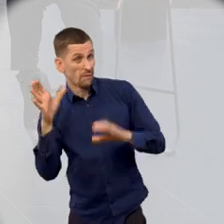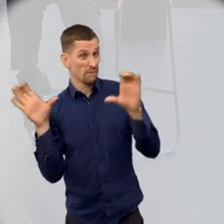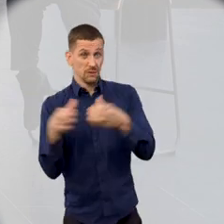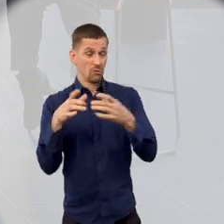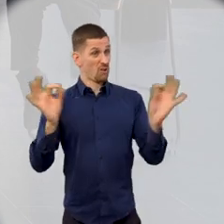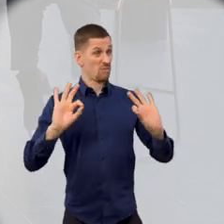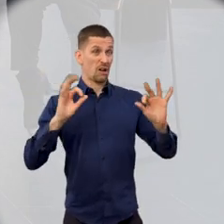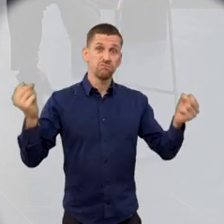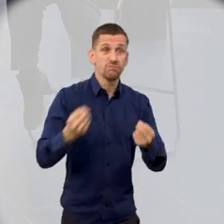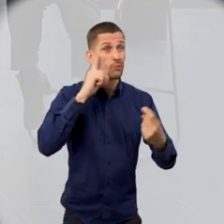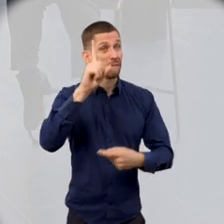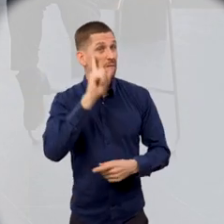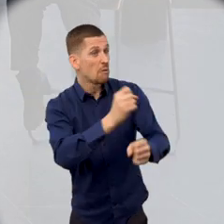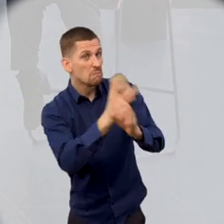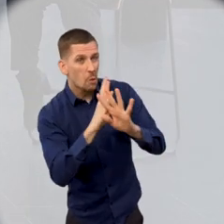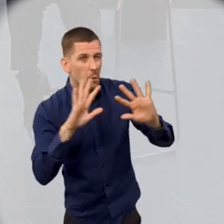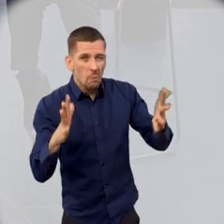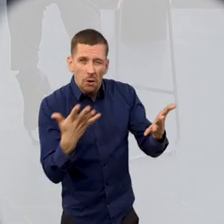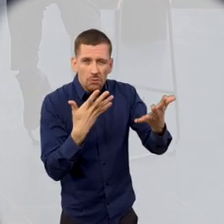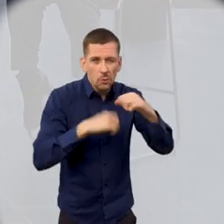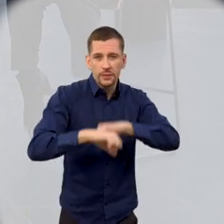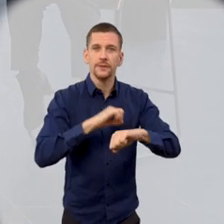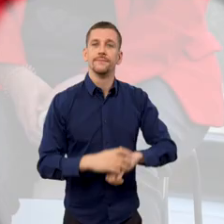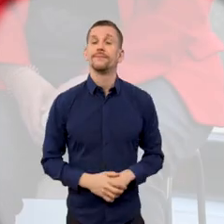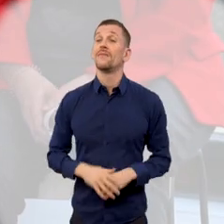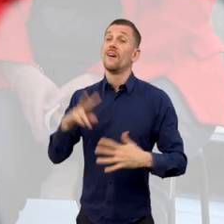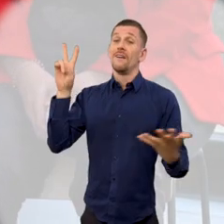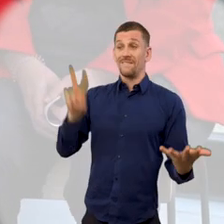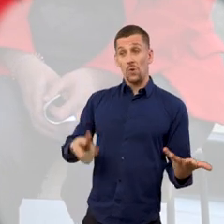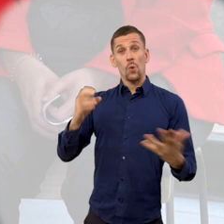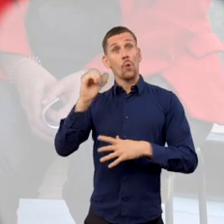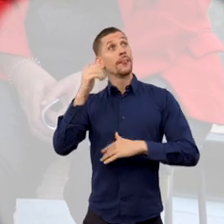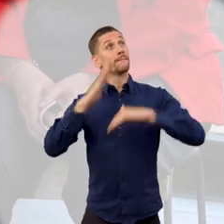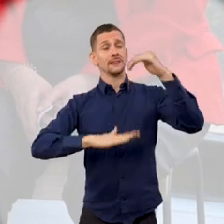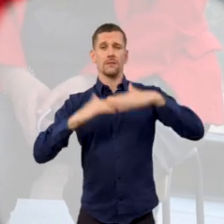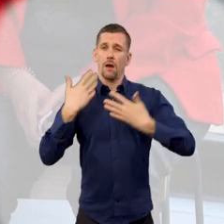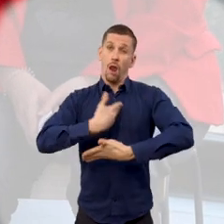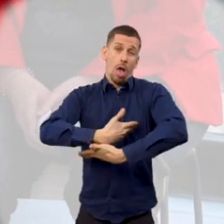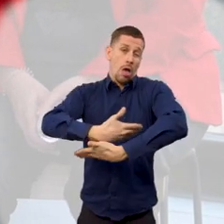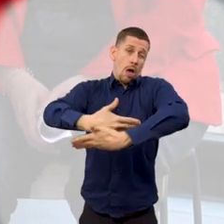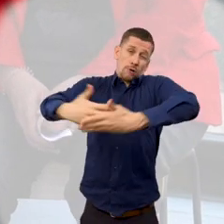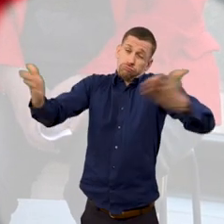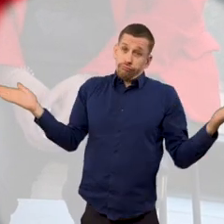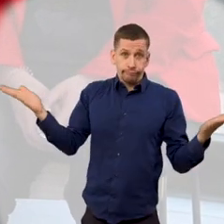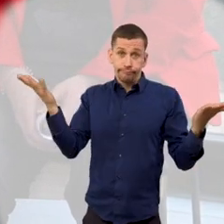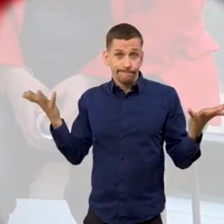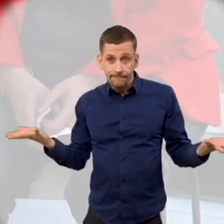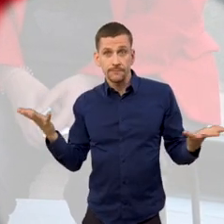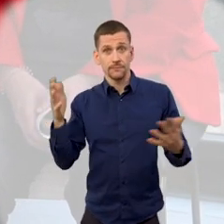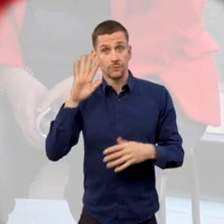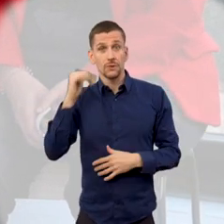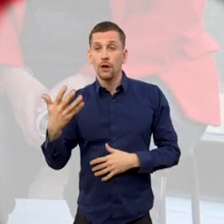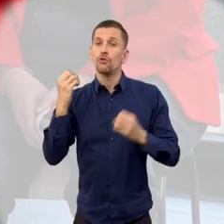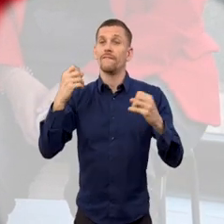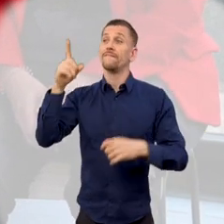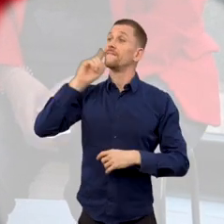cruellement? Comment est-ce que vous, parce que le métier du numérique c'est large. En général, quand elles choisissent de travailler dans le domaine du numérique, elles vont s'orienter